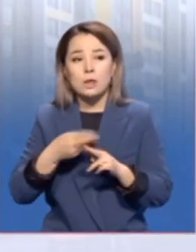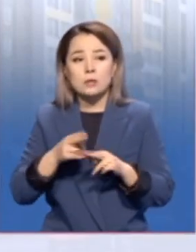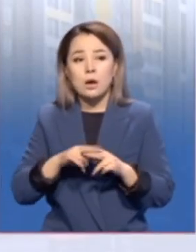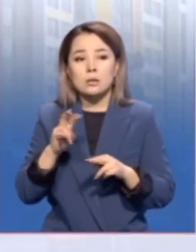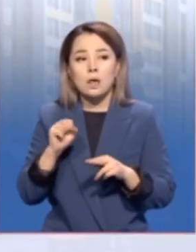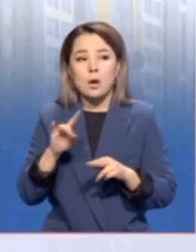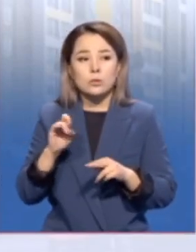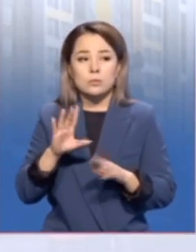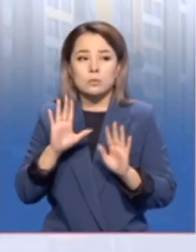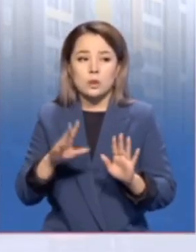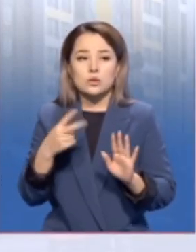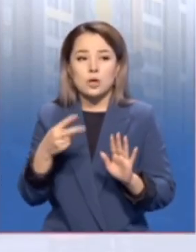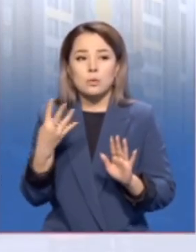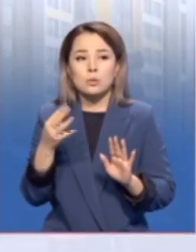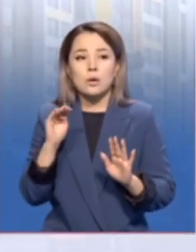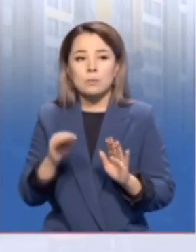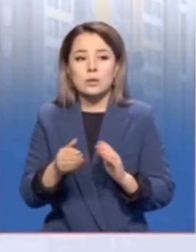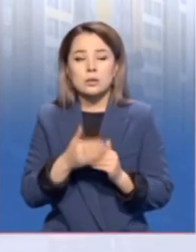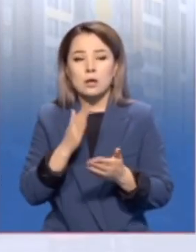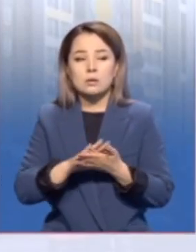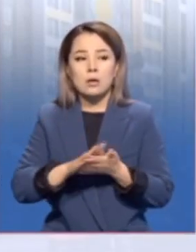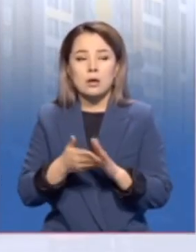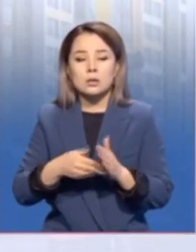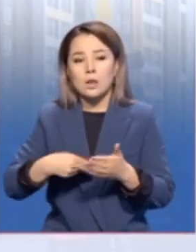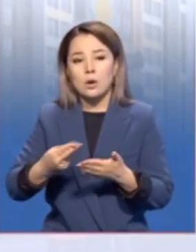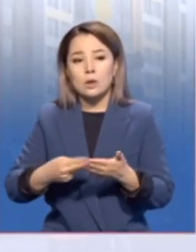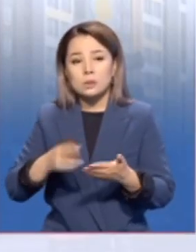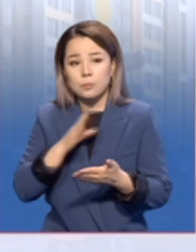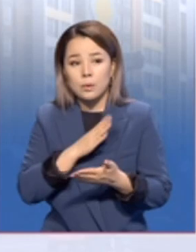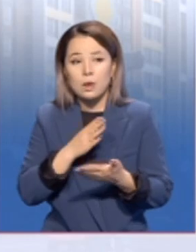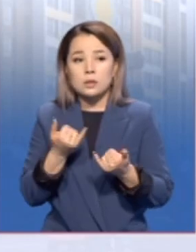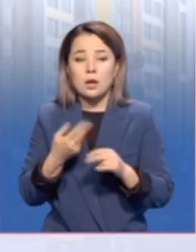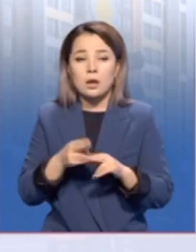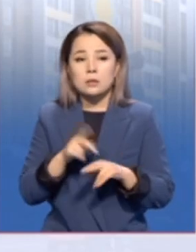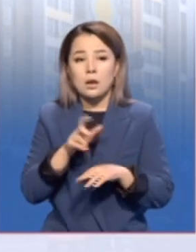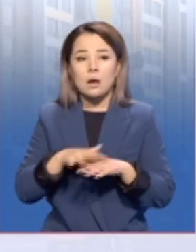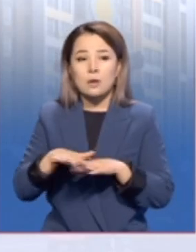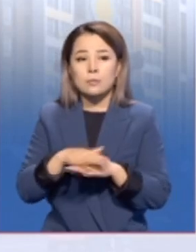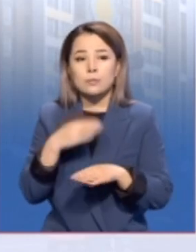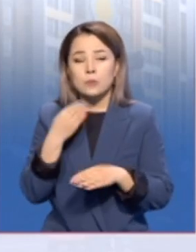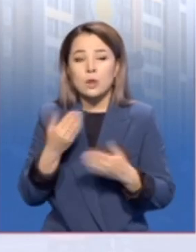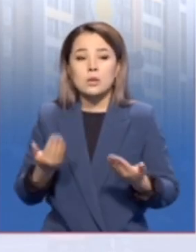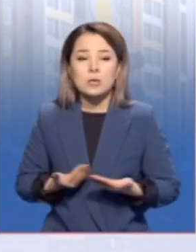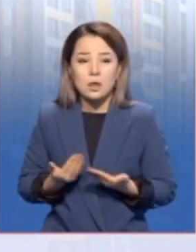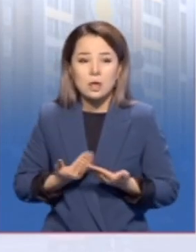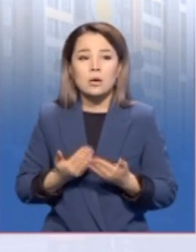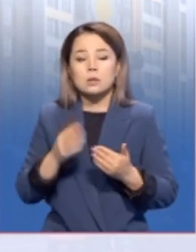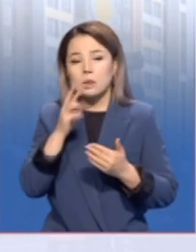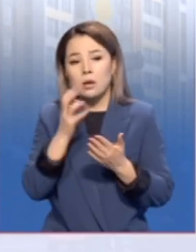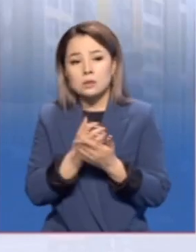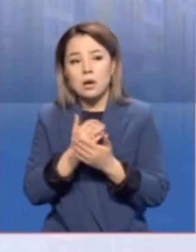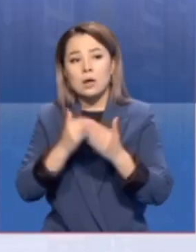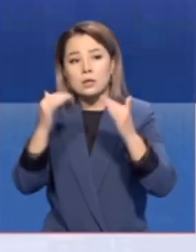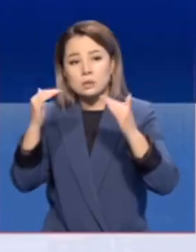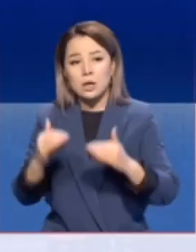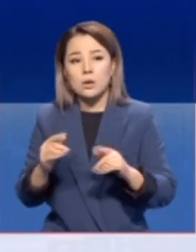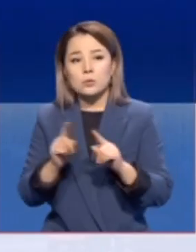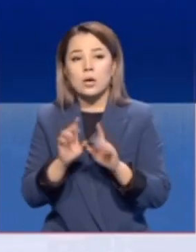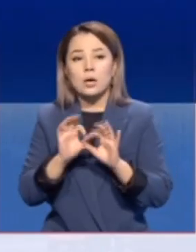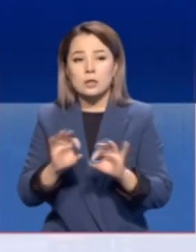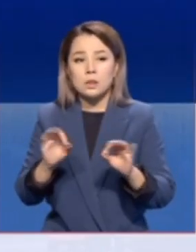тек 24 мыңнан астам келісім шарт жасалыпты. Бұған халықтың тұрмыс сапасы төмендеп, табысы азая бастаған